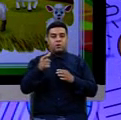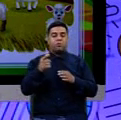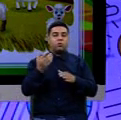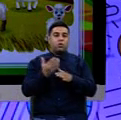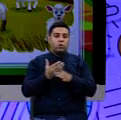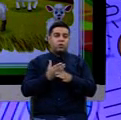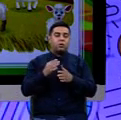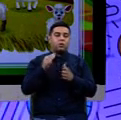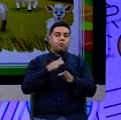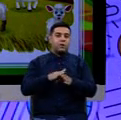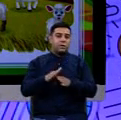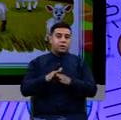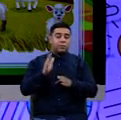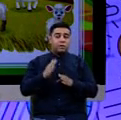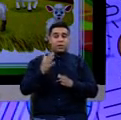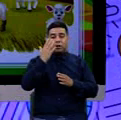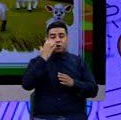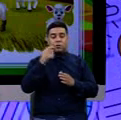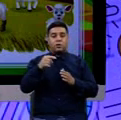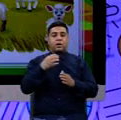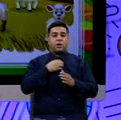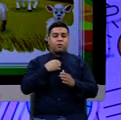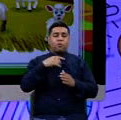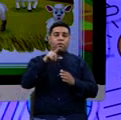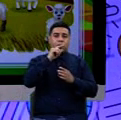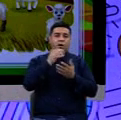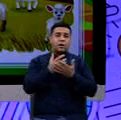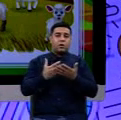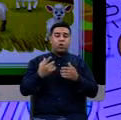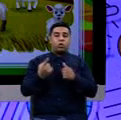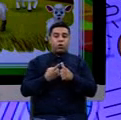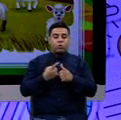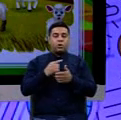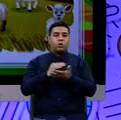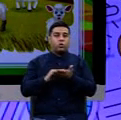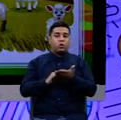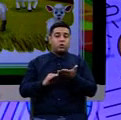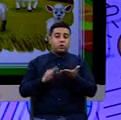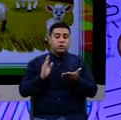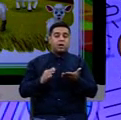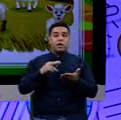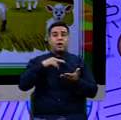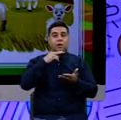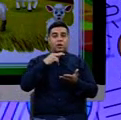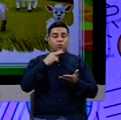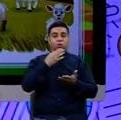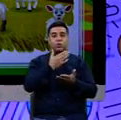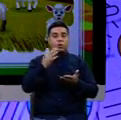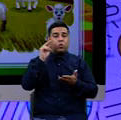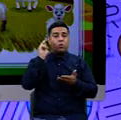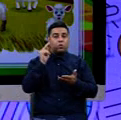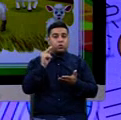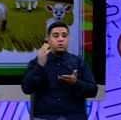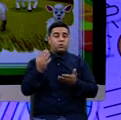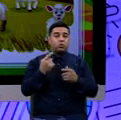asosida. Diqqat qiling, rasmdagi hayvon va parrandalarning nomini yozing. E'tiborli o'quvchilarimiz